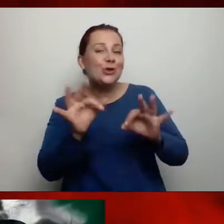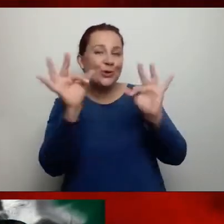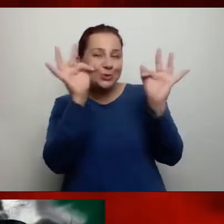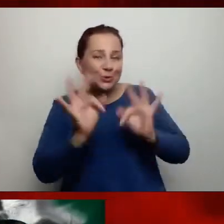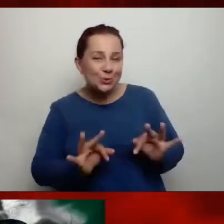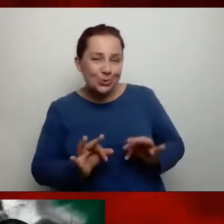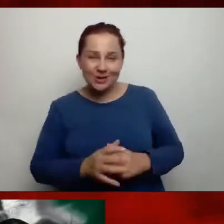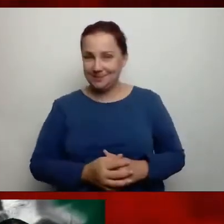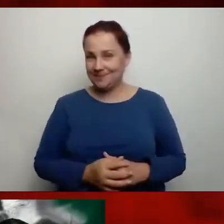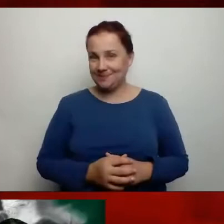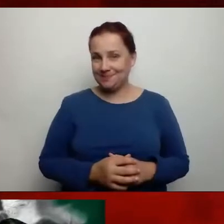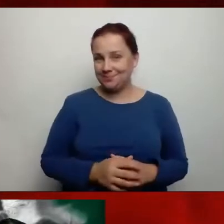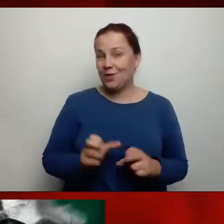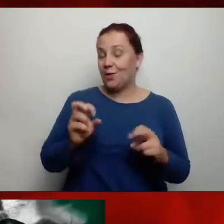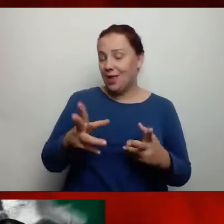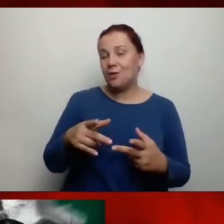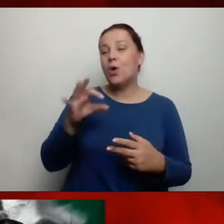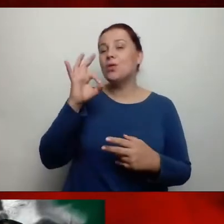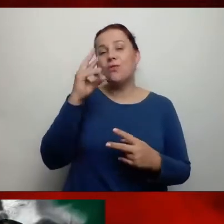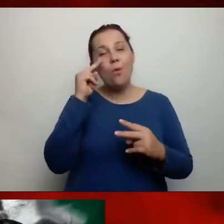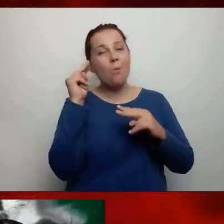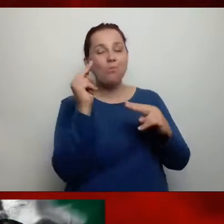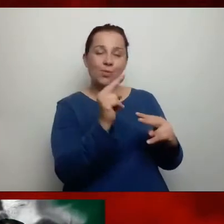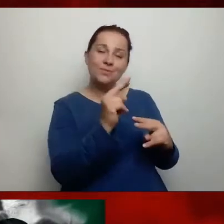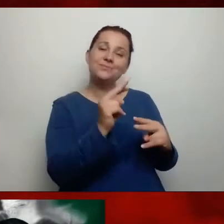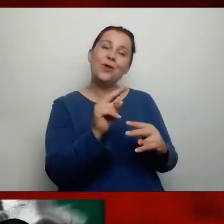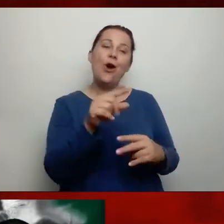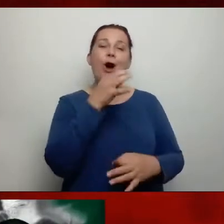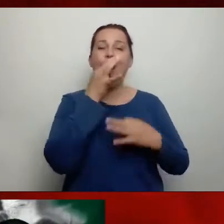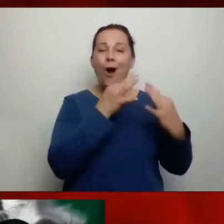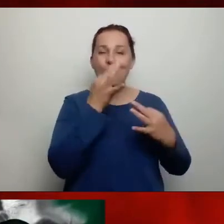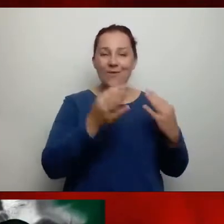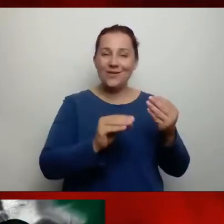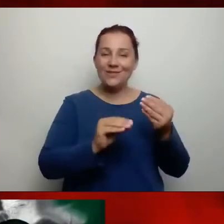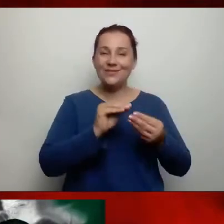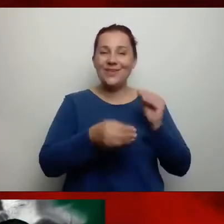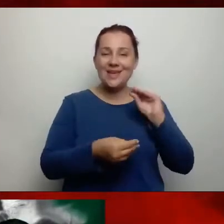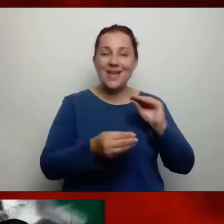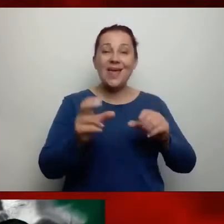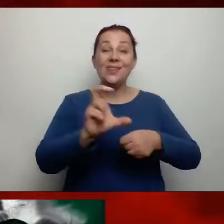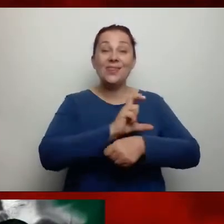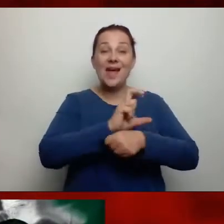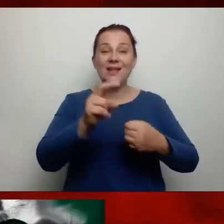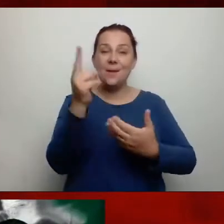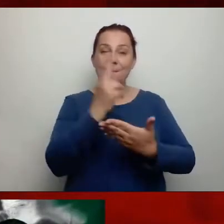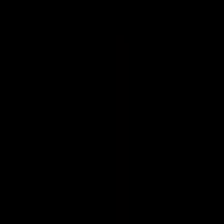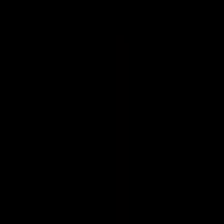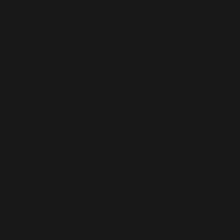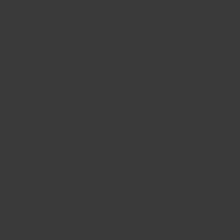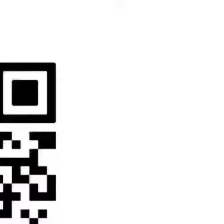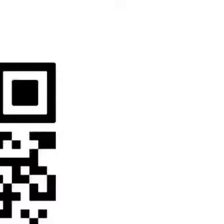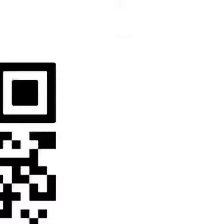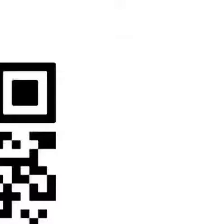Więc z tego punktu widzenia prosimy o dwa głosy. Posłuchać bliżej o technice malarskiej Witkacego